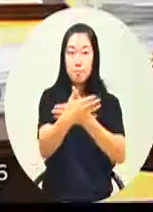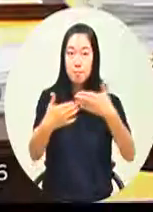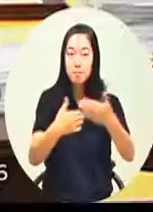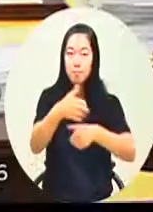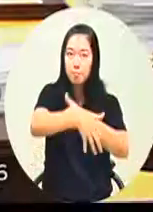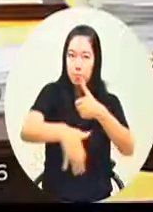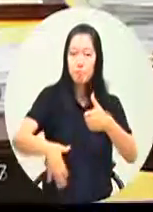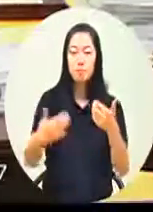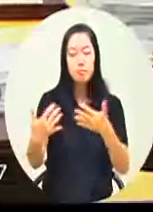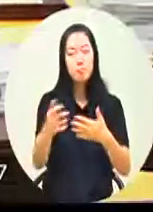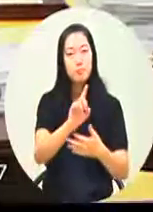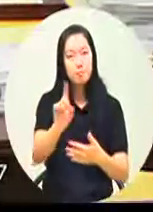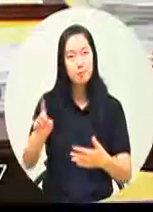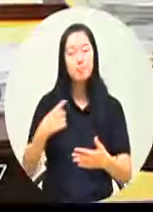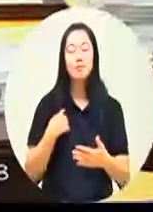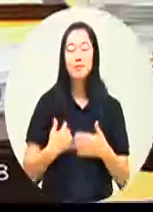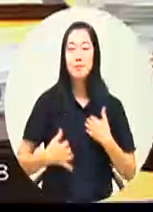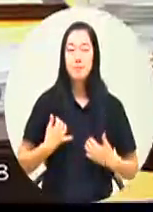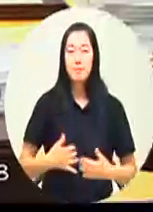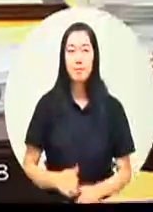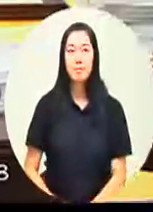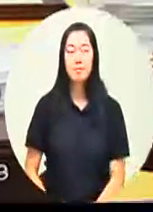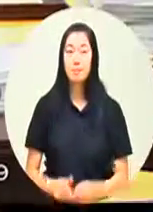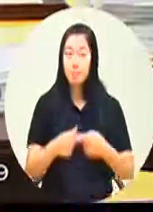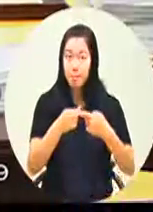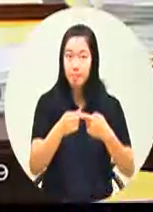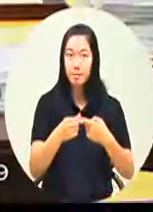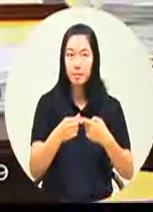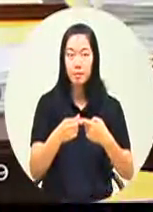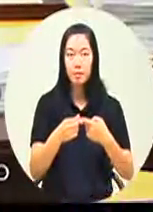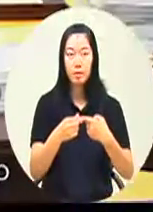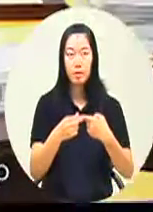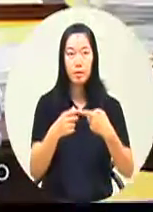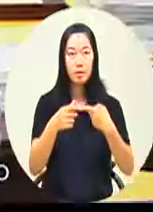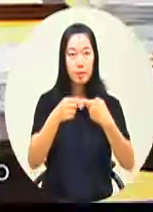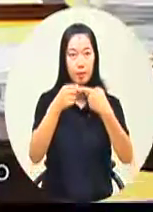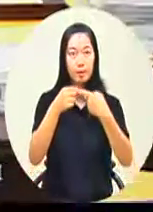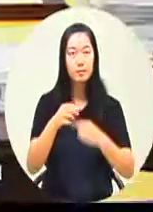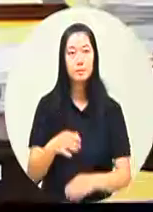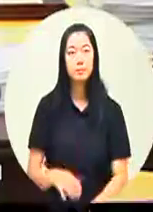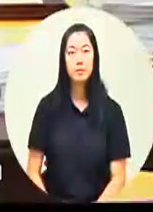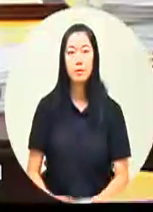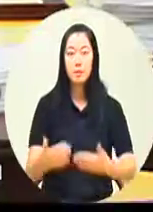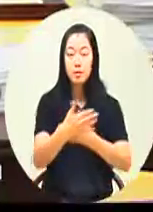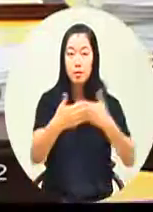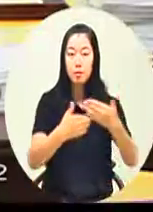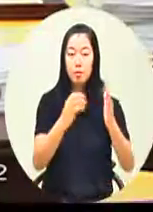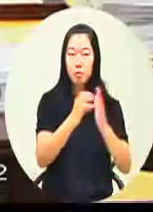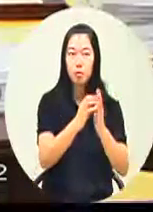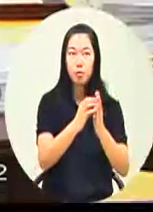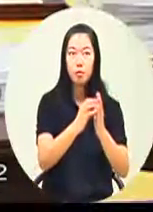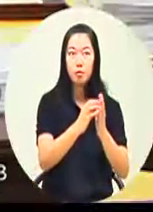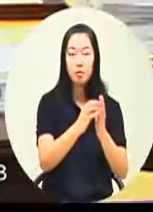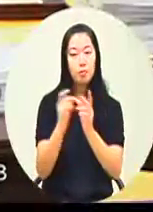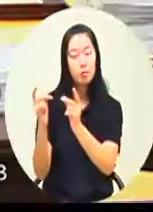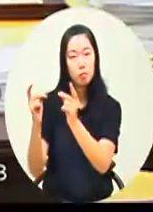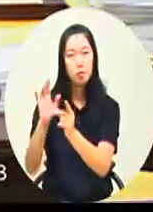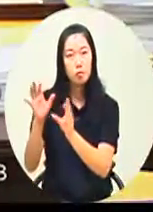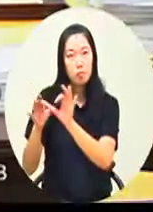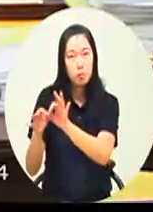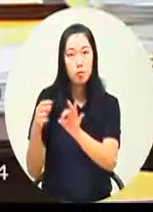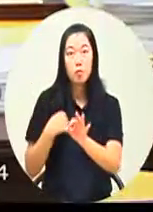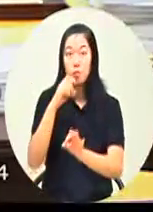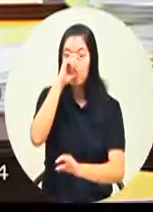题。那首先第一个要跟交通局。也跟捷运局有关了，就是希